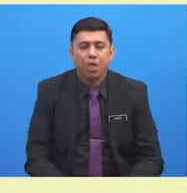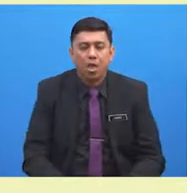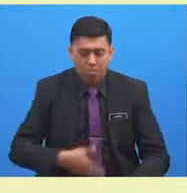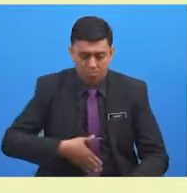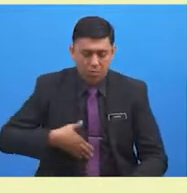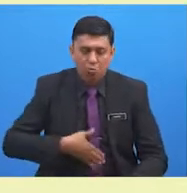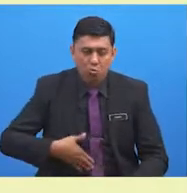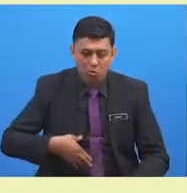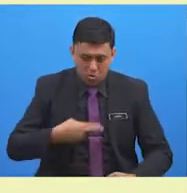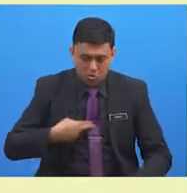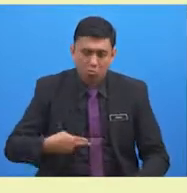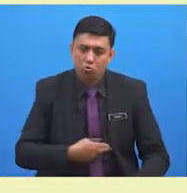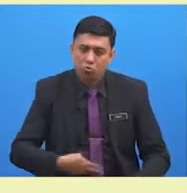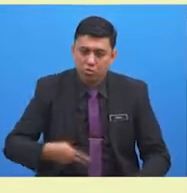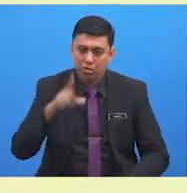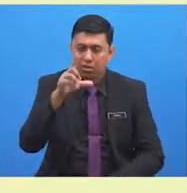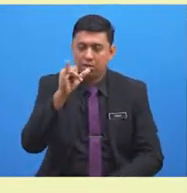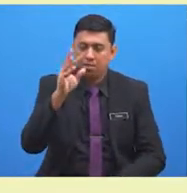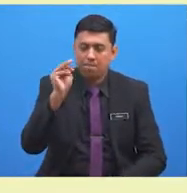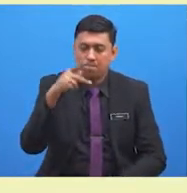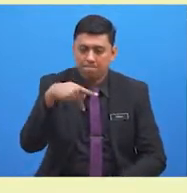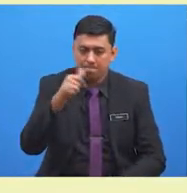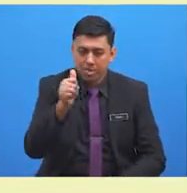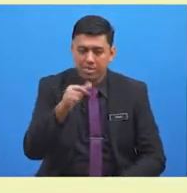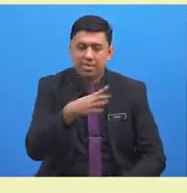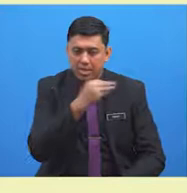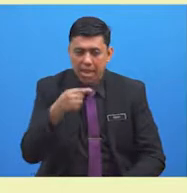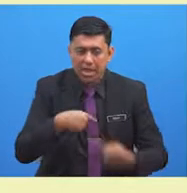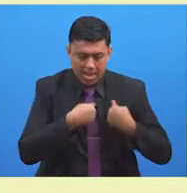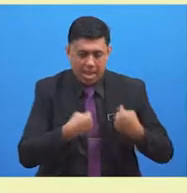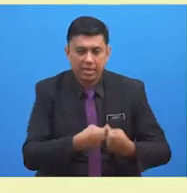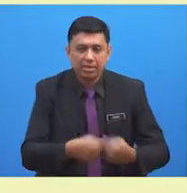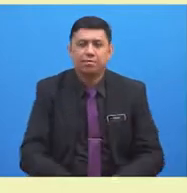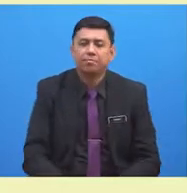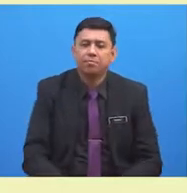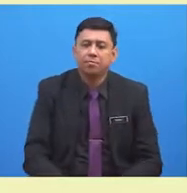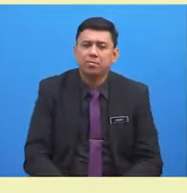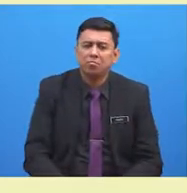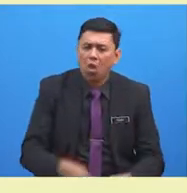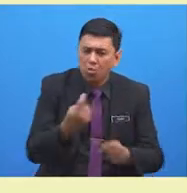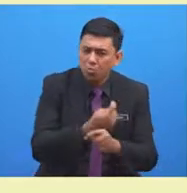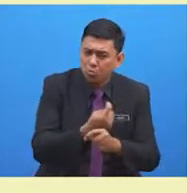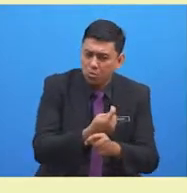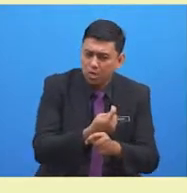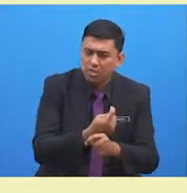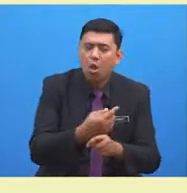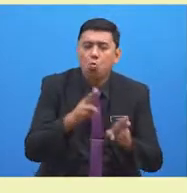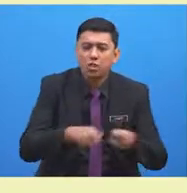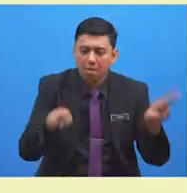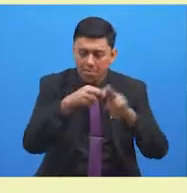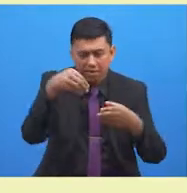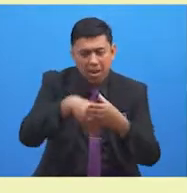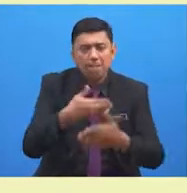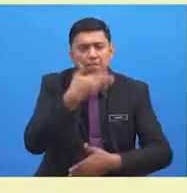iaitu perut, usus, limpa dan hati. Ia memainkan peranan utama